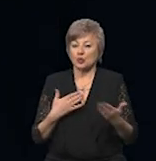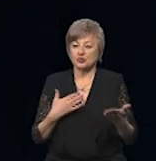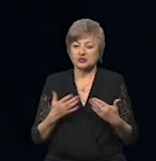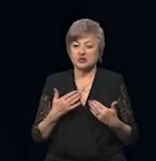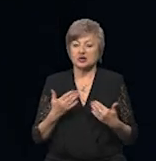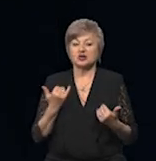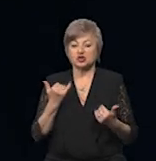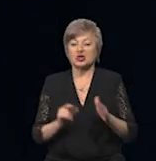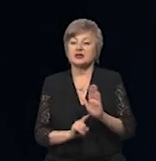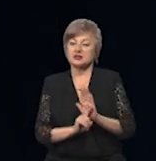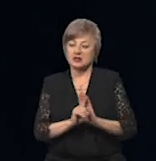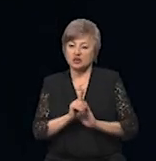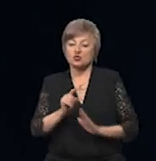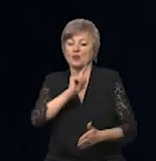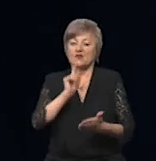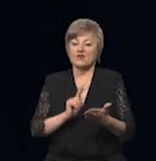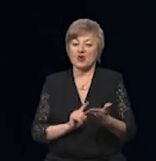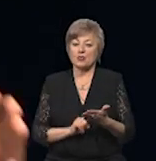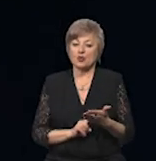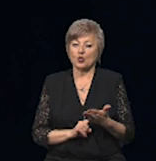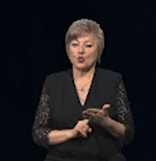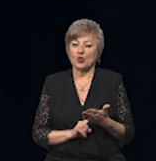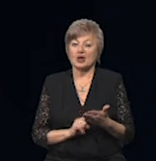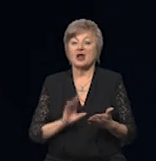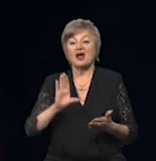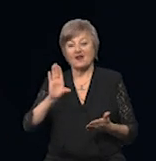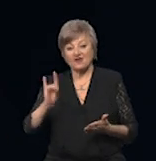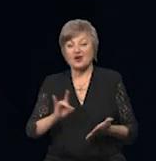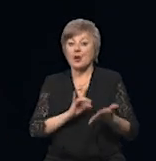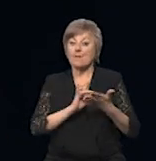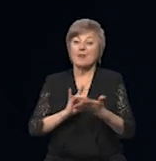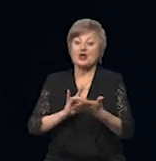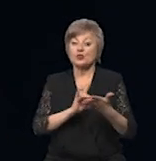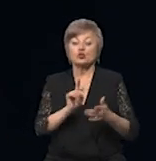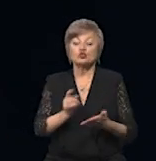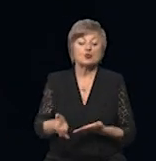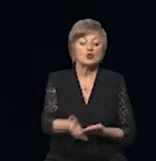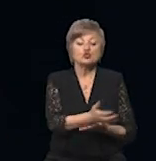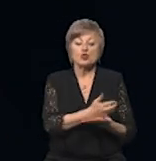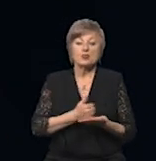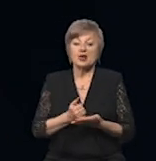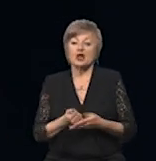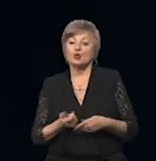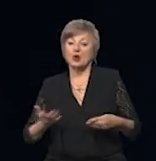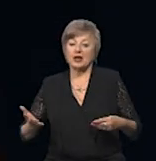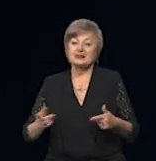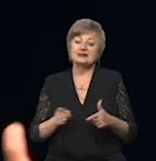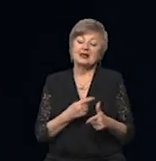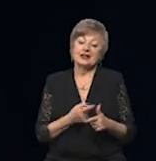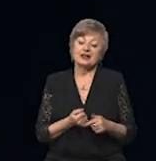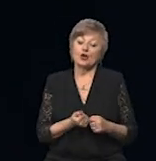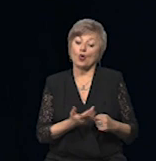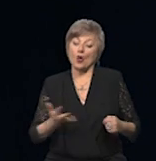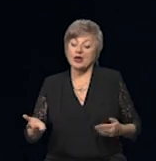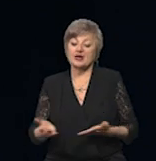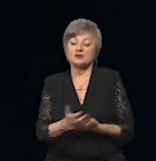Давайте почнемо з такого питання. Чи ви подорожуєте, щоб збирати колекції, чи навпаки, колекції збираються